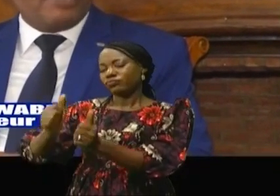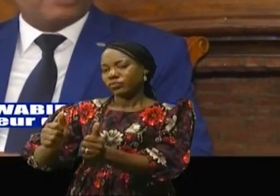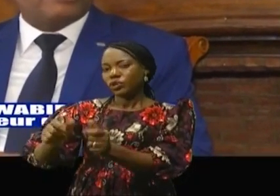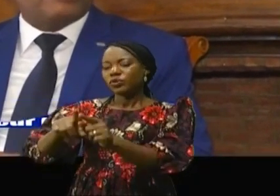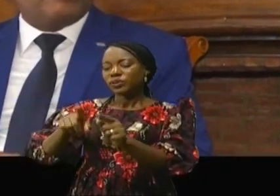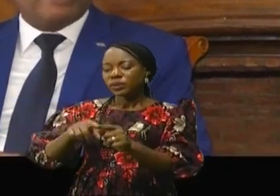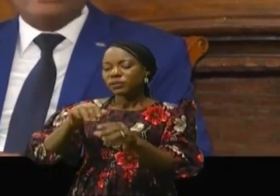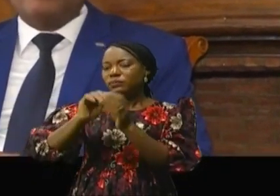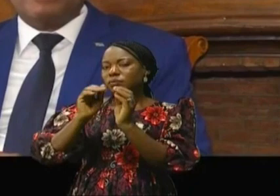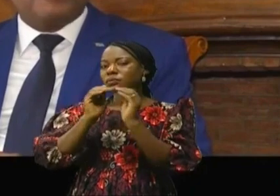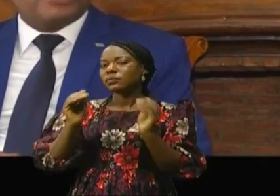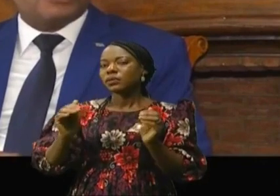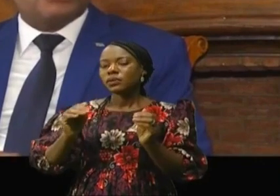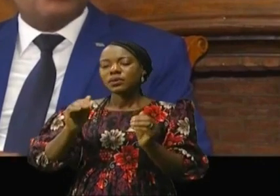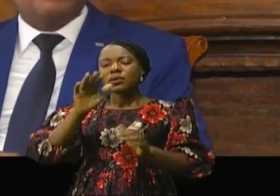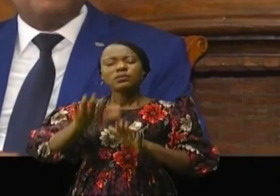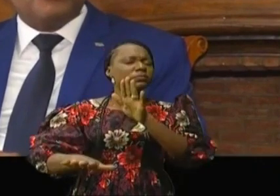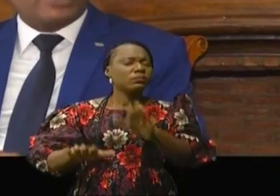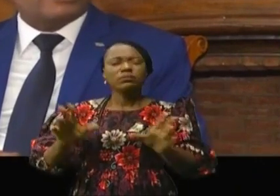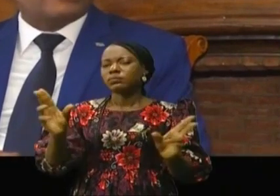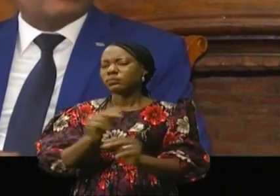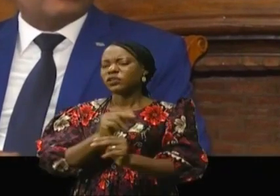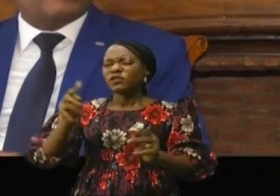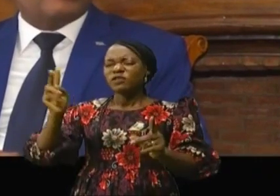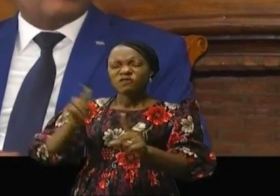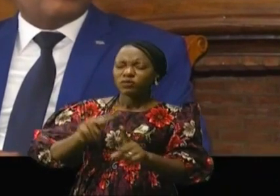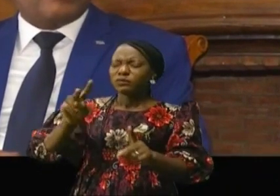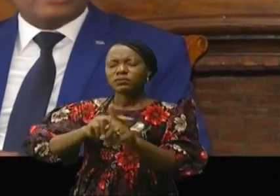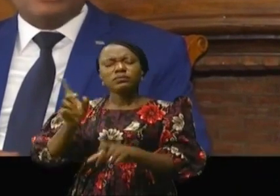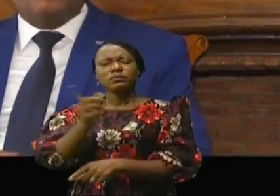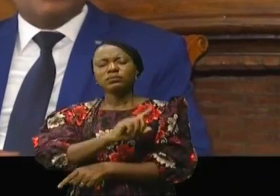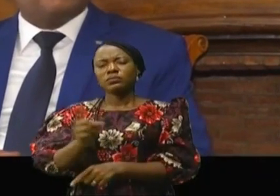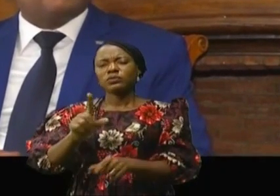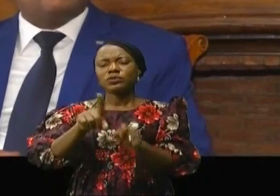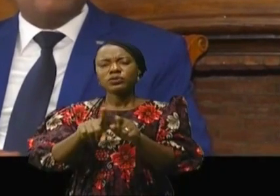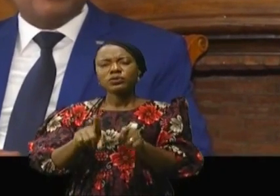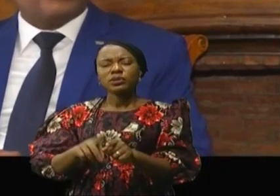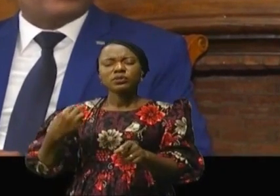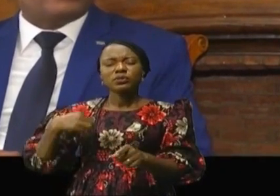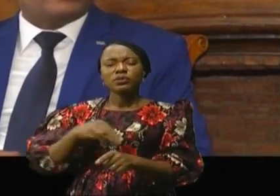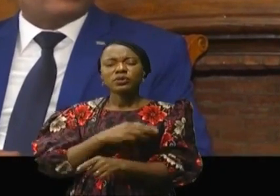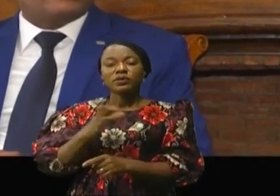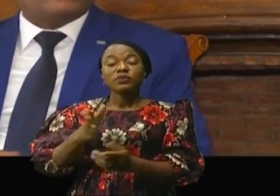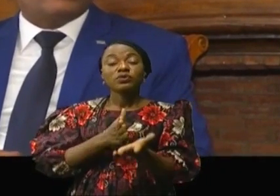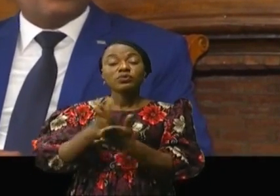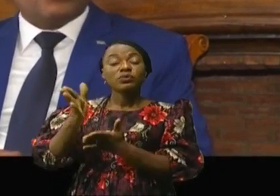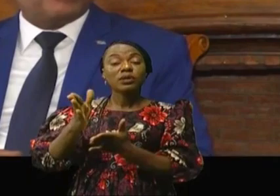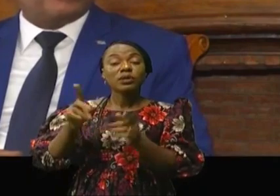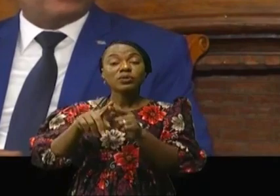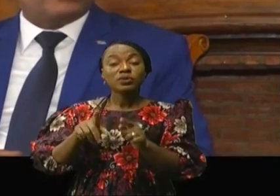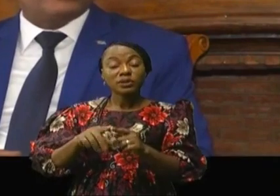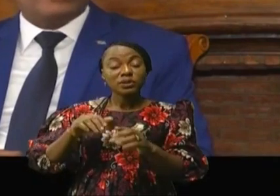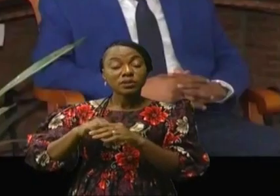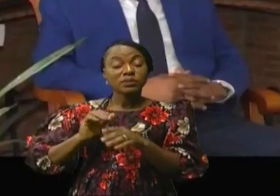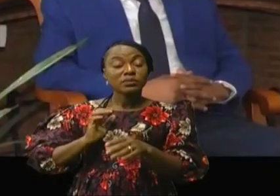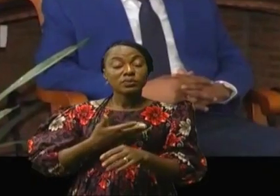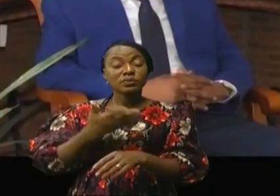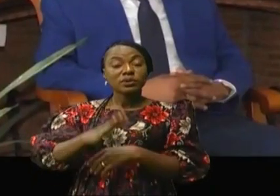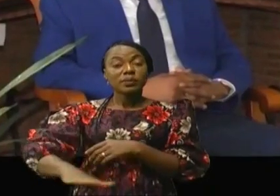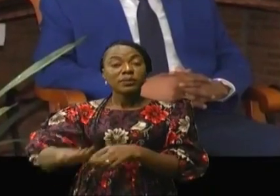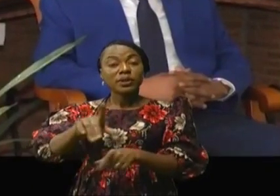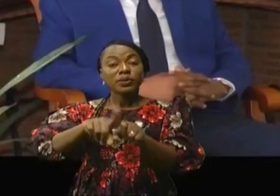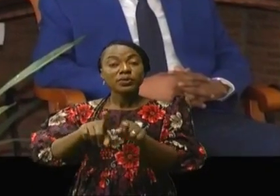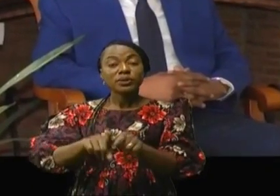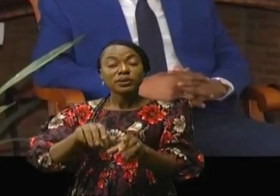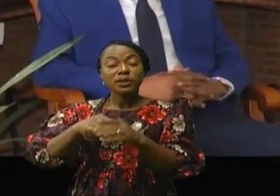le calme, pas dans des manifestations de violence, pendant que nous avons la priorité dans notre pays et dans